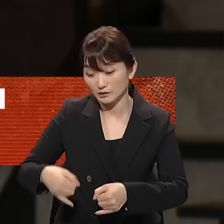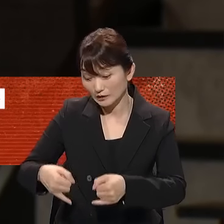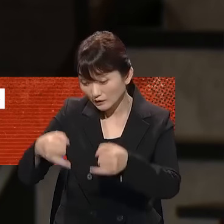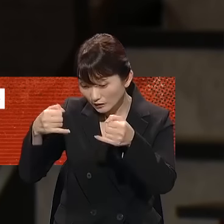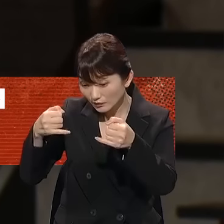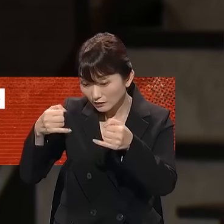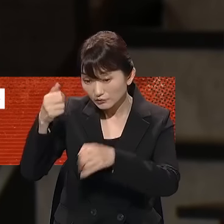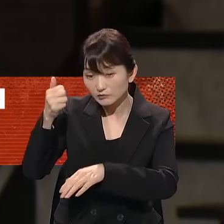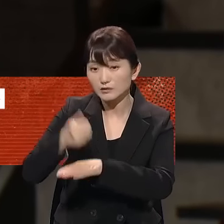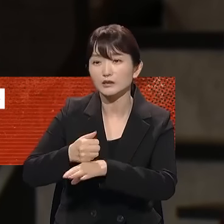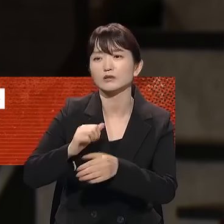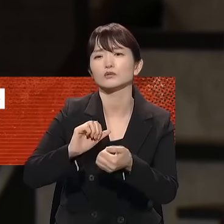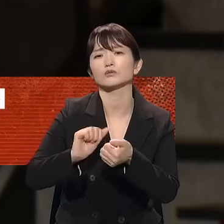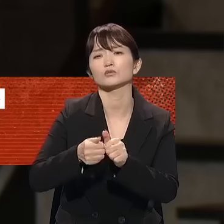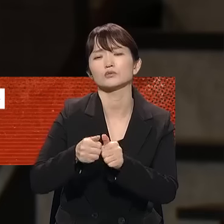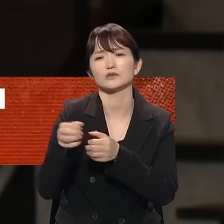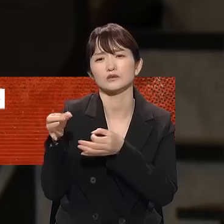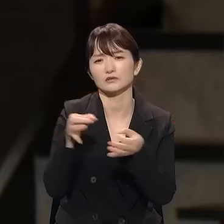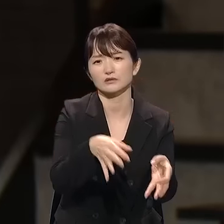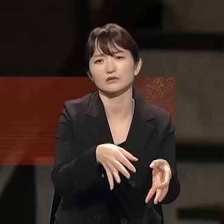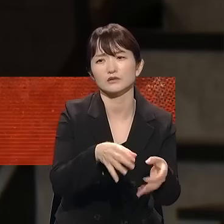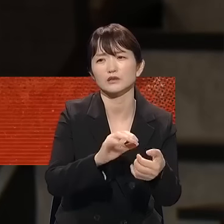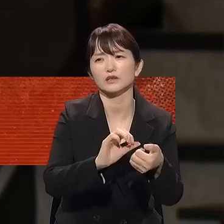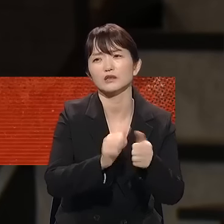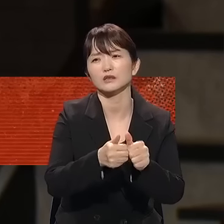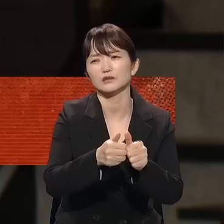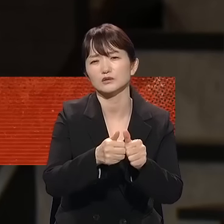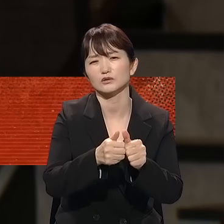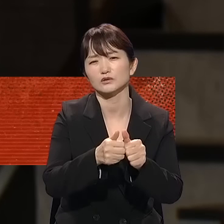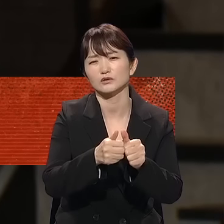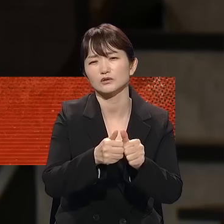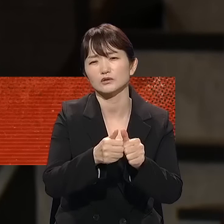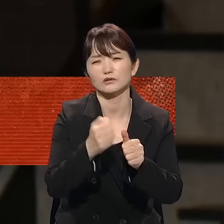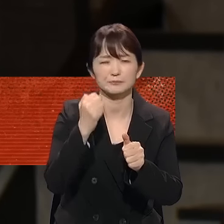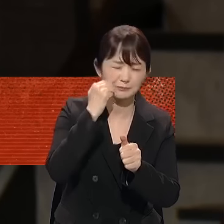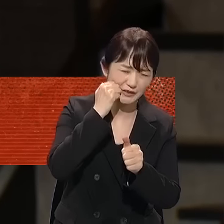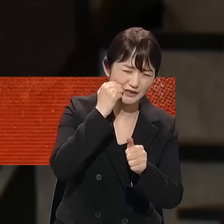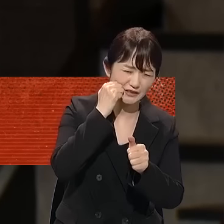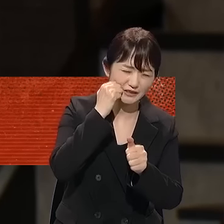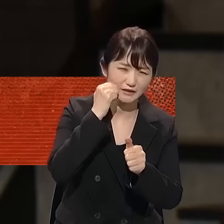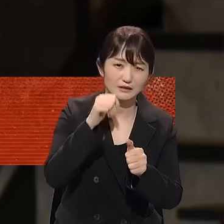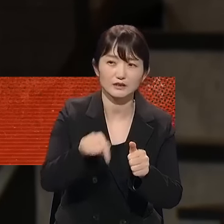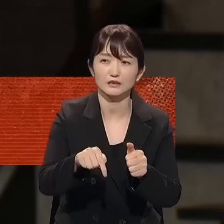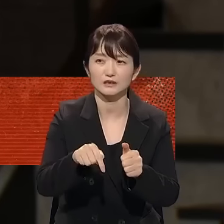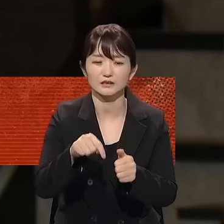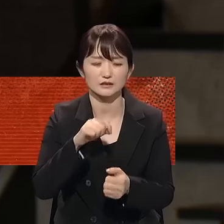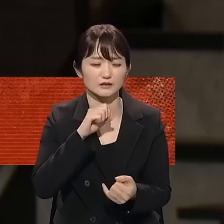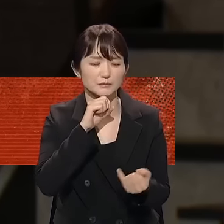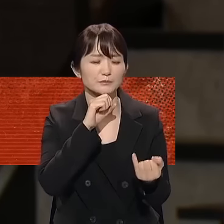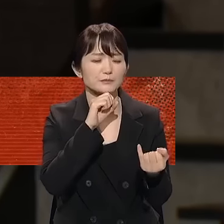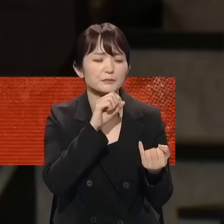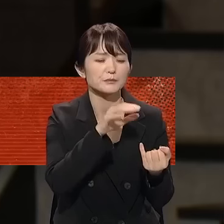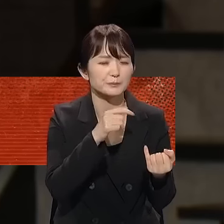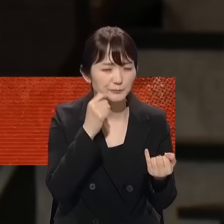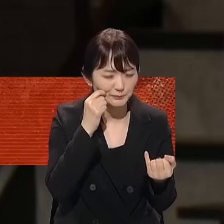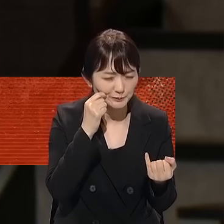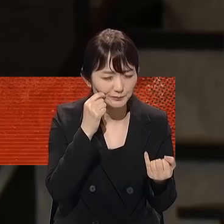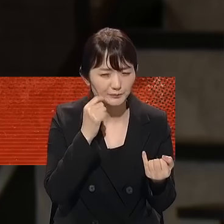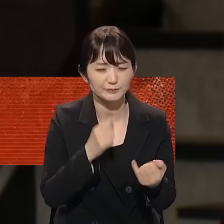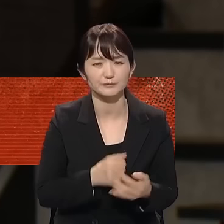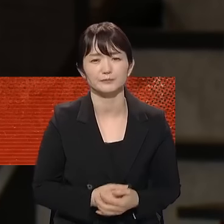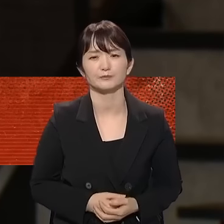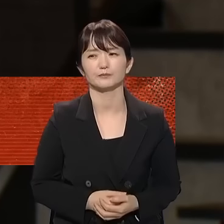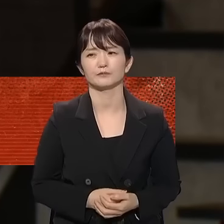내가 결국엔 주식에 손을 댔는데 그 주식도 잘 안 돼 갖고 망했어 근데 그 얘기를 못 하고 있었어 이런 식으로 얘기를 한